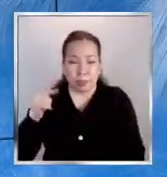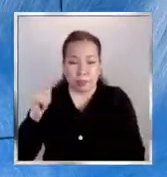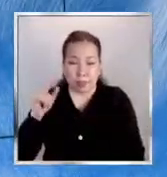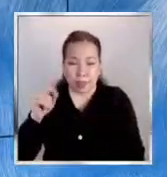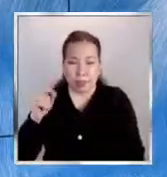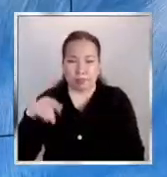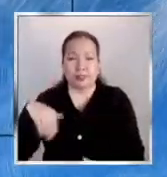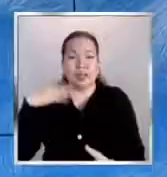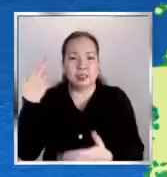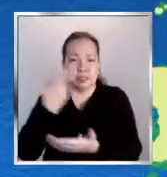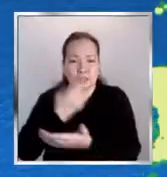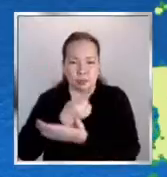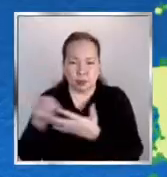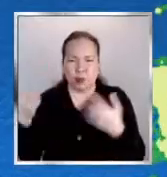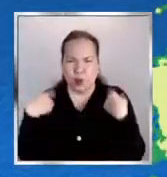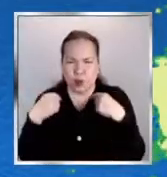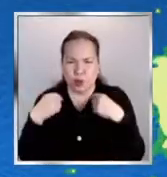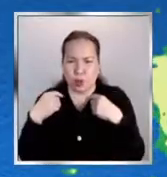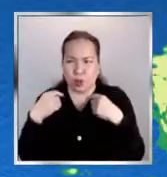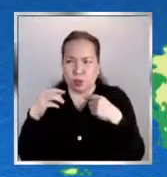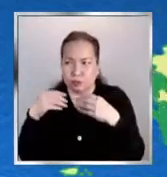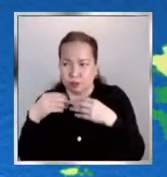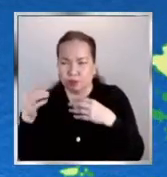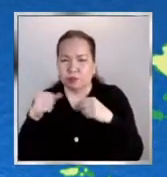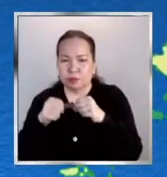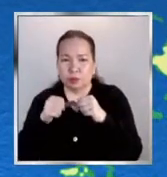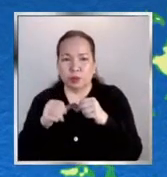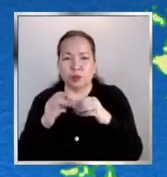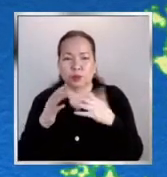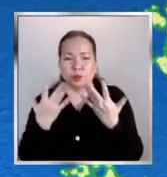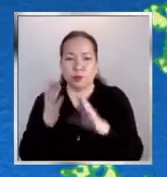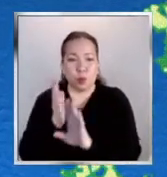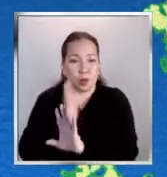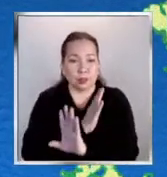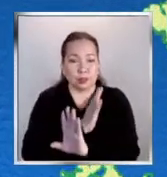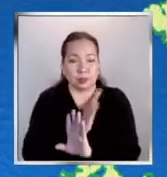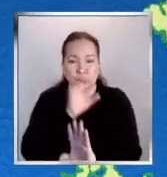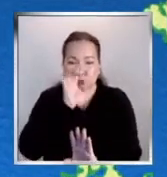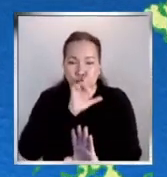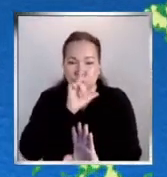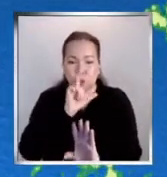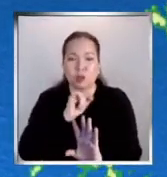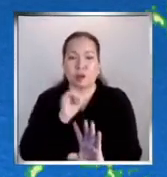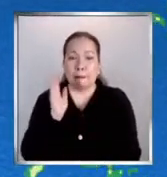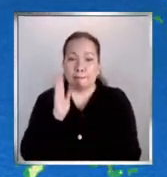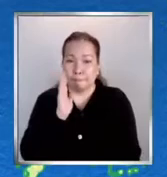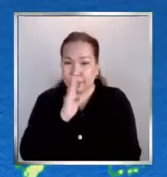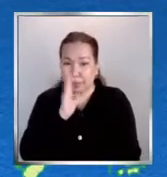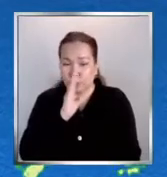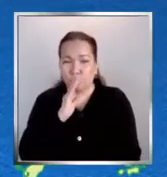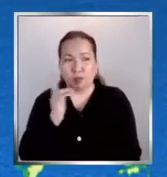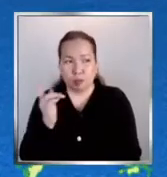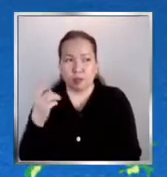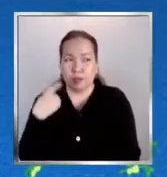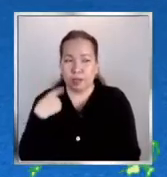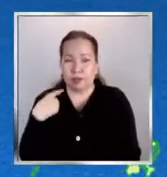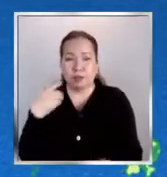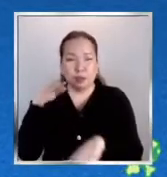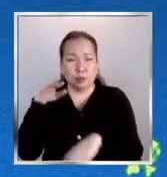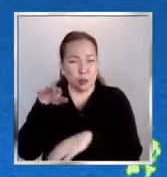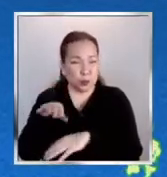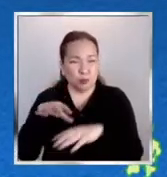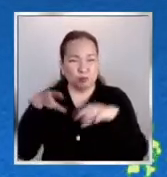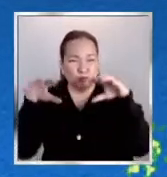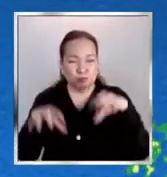asahan ang pag-uulan sa western section ng Luzon at sa ilang panig ng Bicol Region. Pagsapit ng hapon, uulanin na